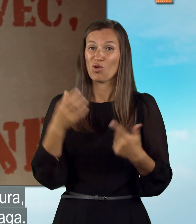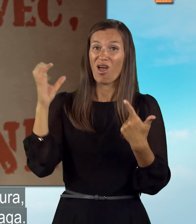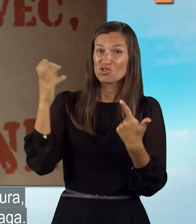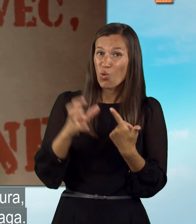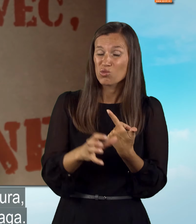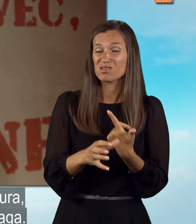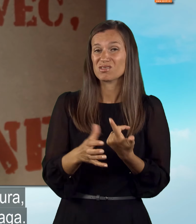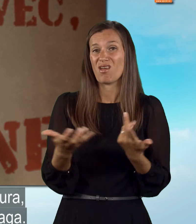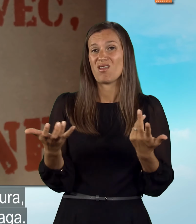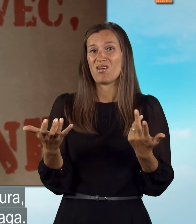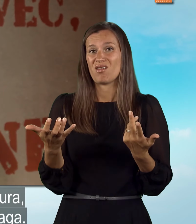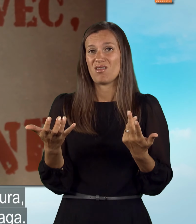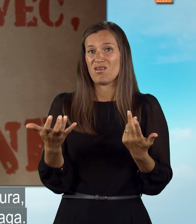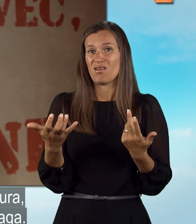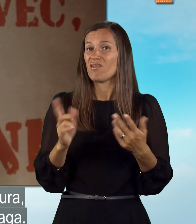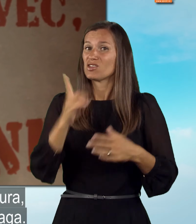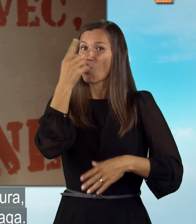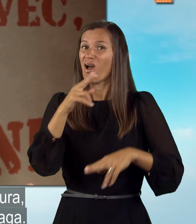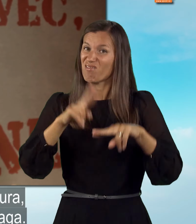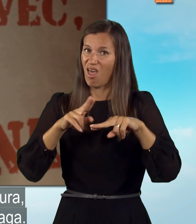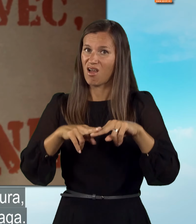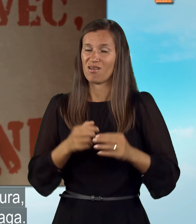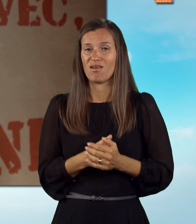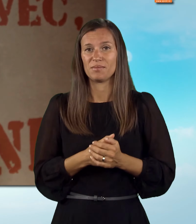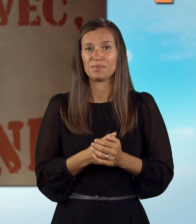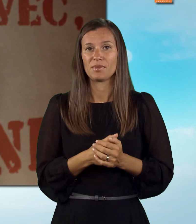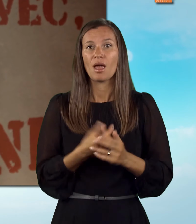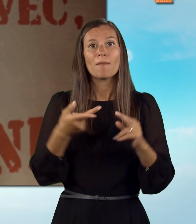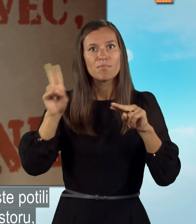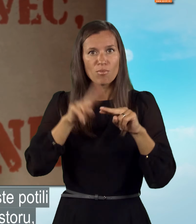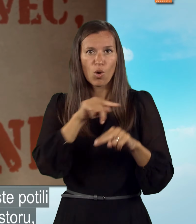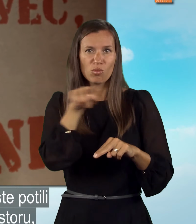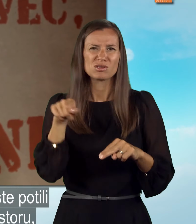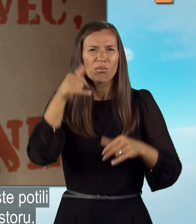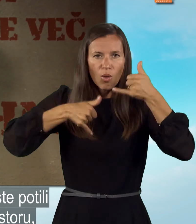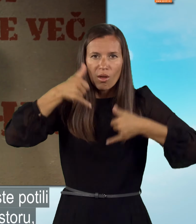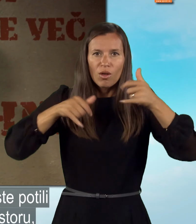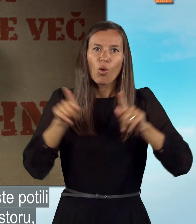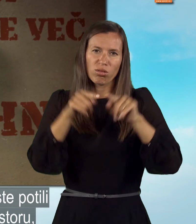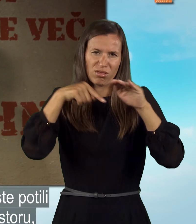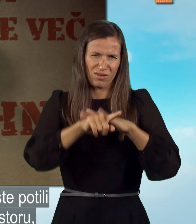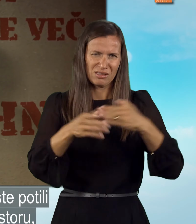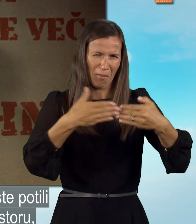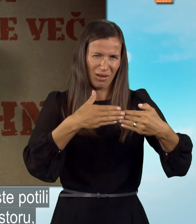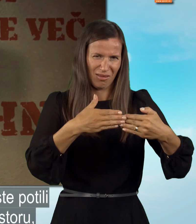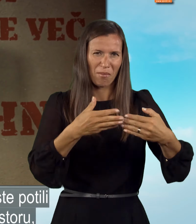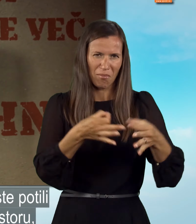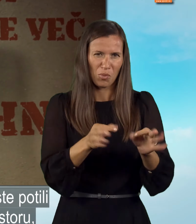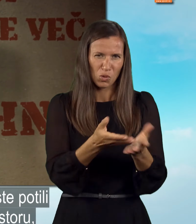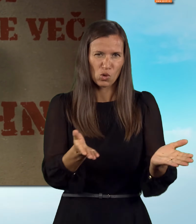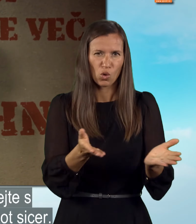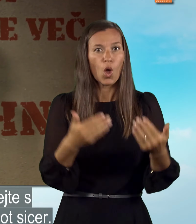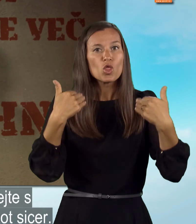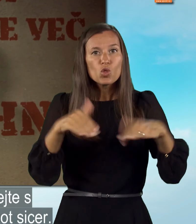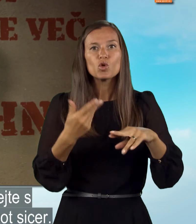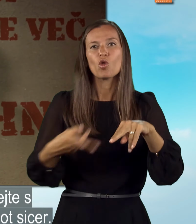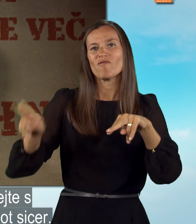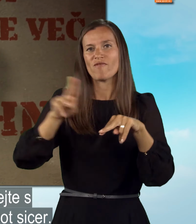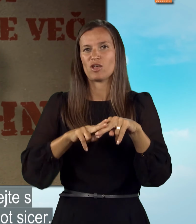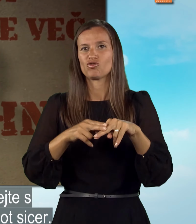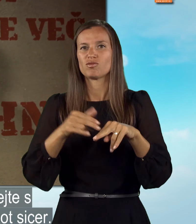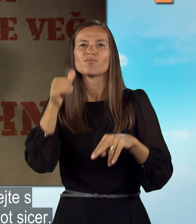temperatura, sonce, visoka vlaga. Bistveno bolj se boste potili kot v zaprtem prostoru, tako da nujno imejte s